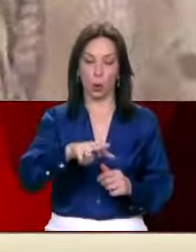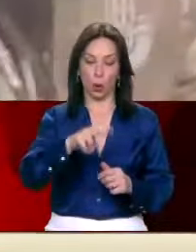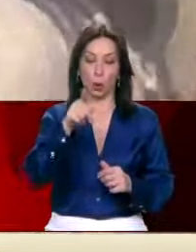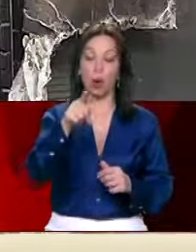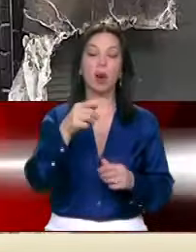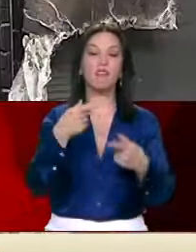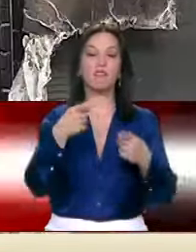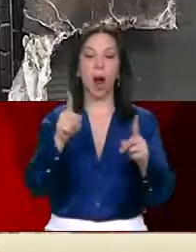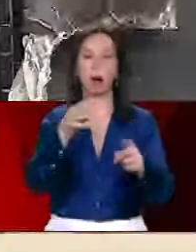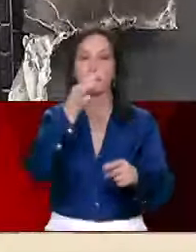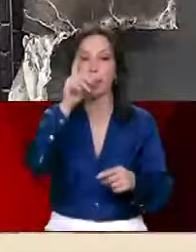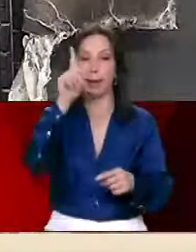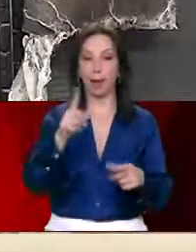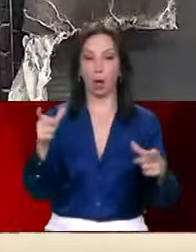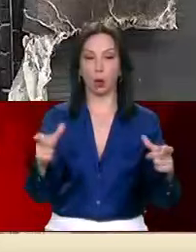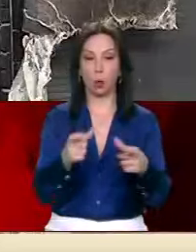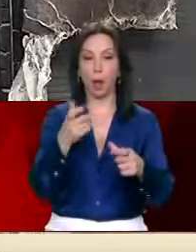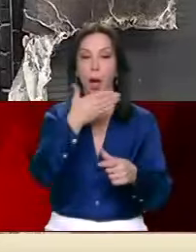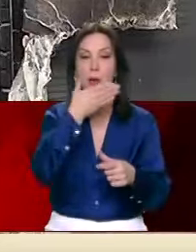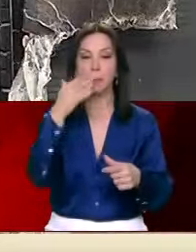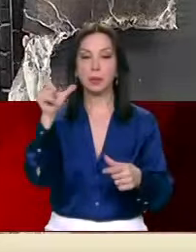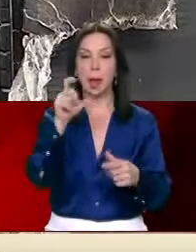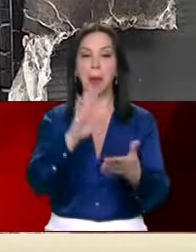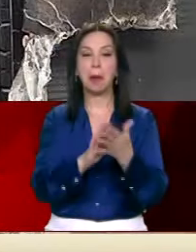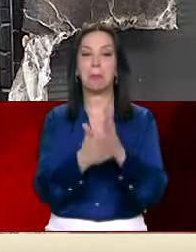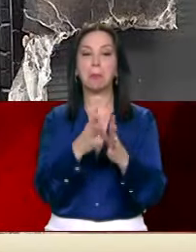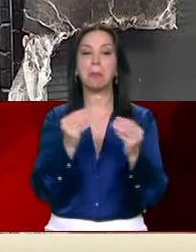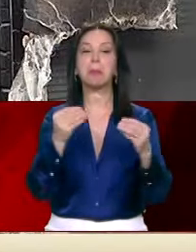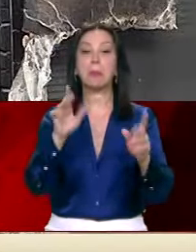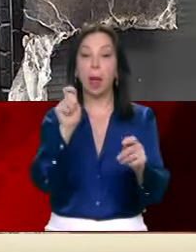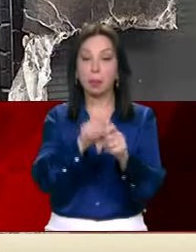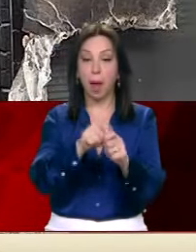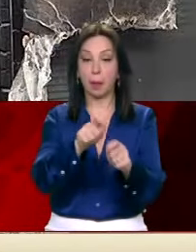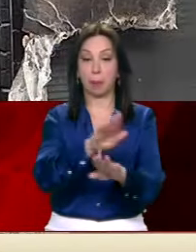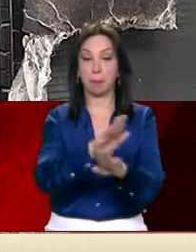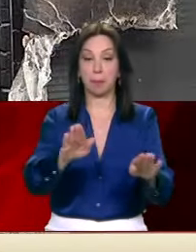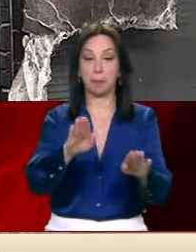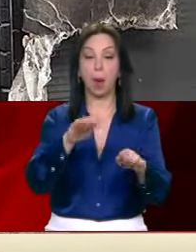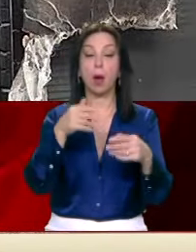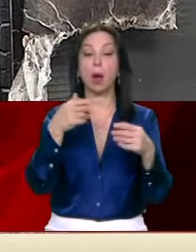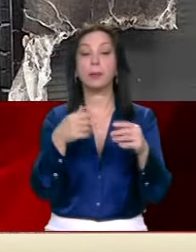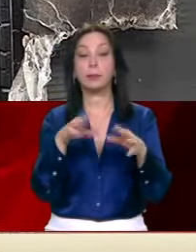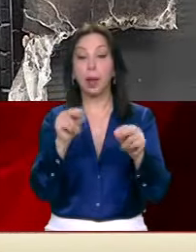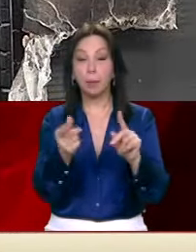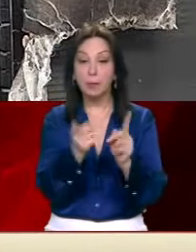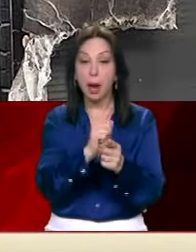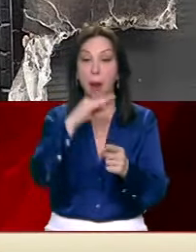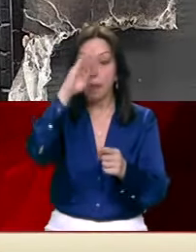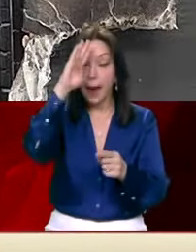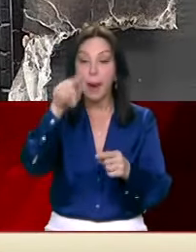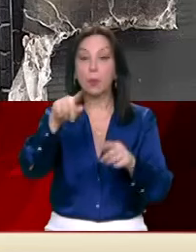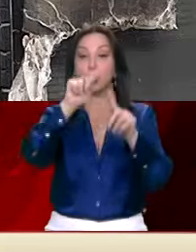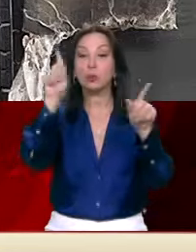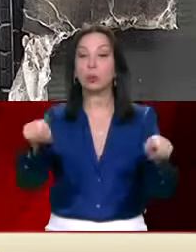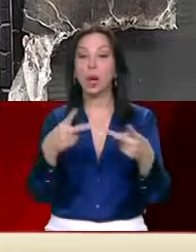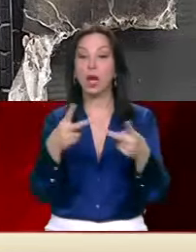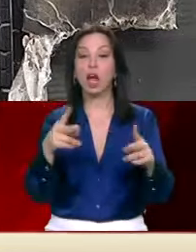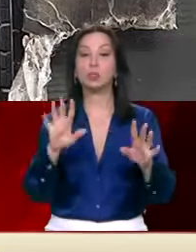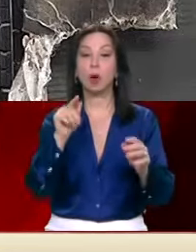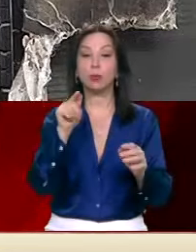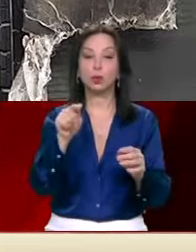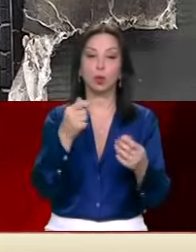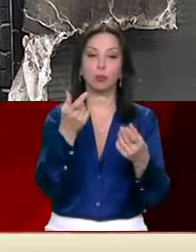itirafta bulundu. İlk toplantıda Ramazan ayı bitmeden tadilatın bitmesi gerektiği, aksi halde bayramda mekanı açamayacaklarını ve bunun